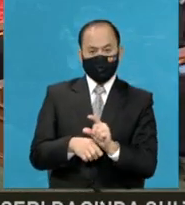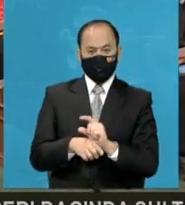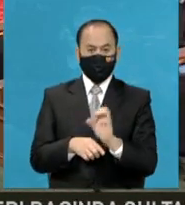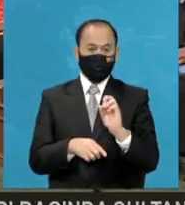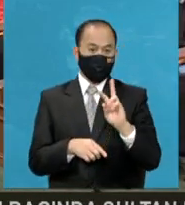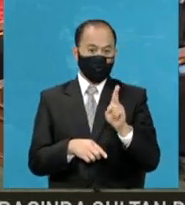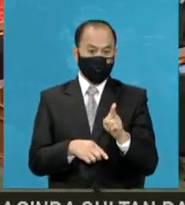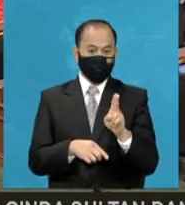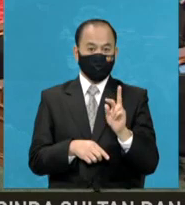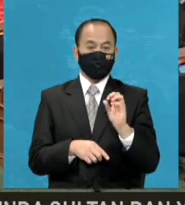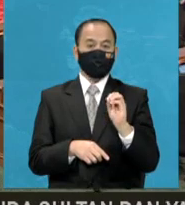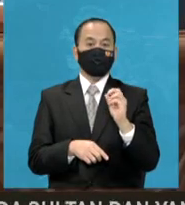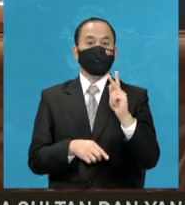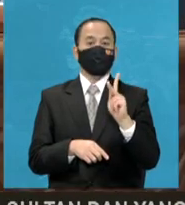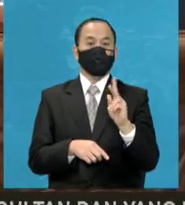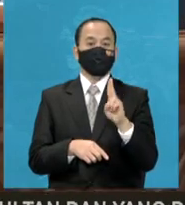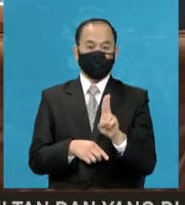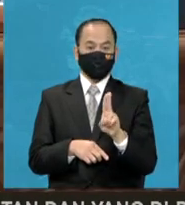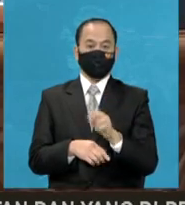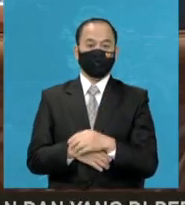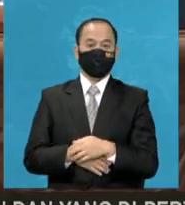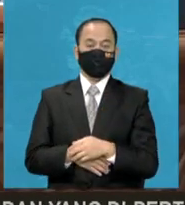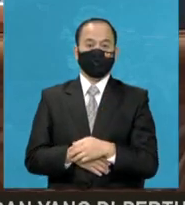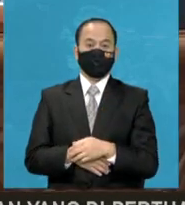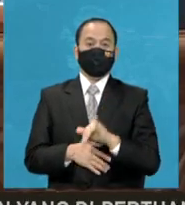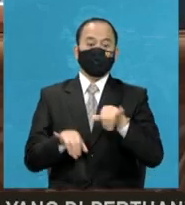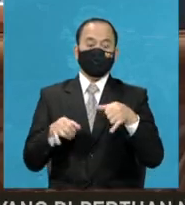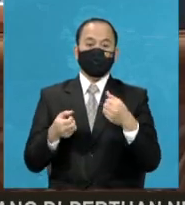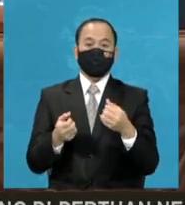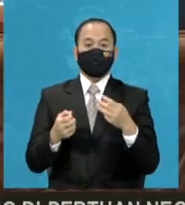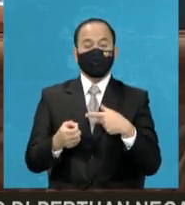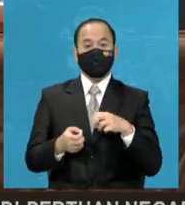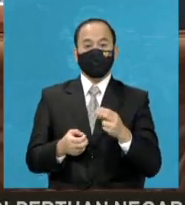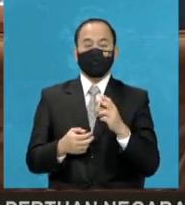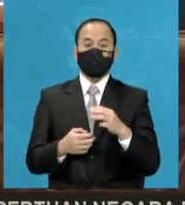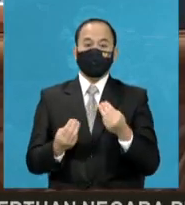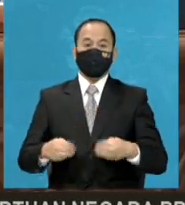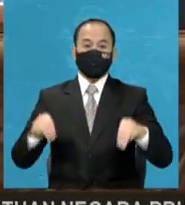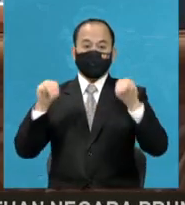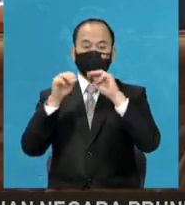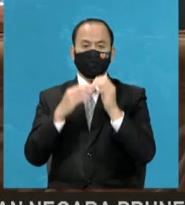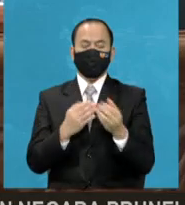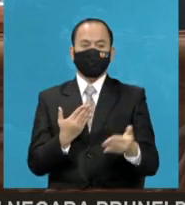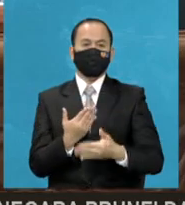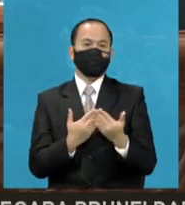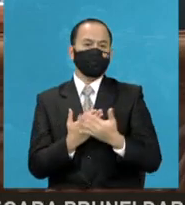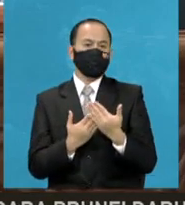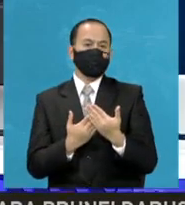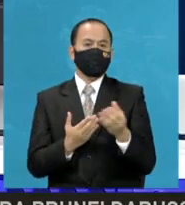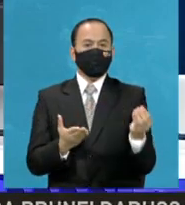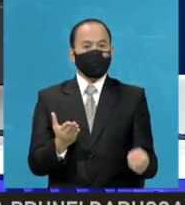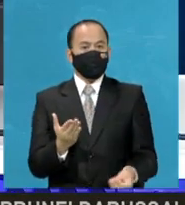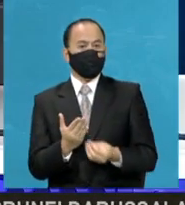kurang upaya jabatan halliwell masjid telah berjaya memperbaiki atau menambah kemudahan-kemudahan atuh